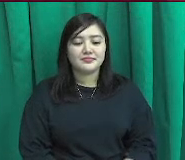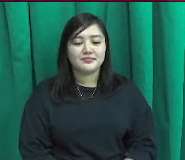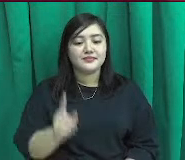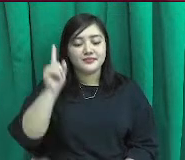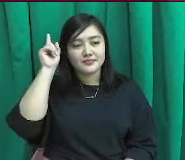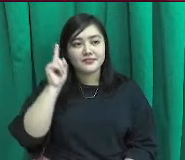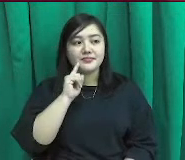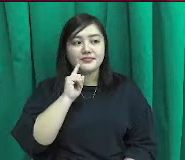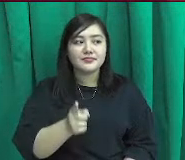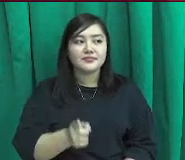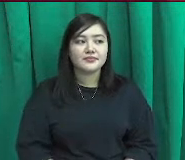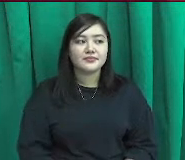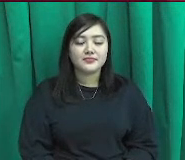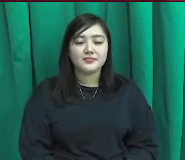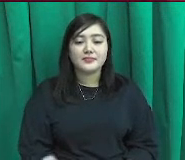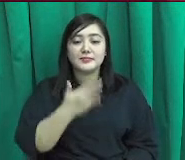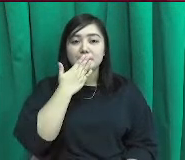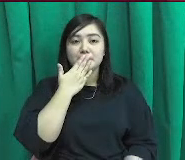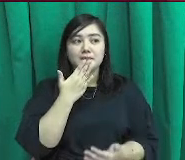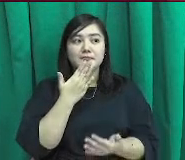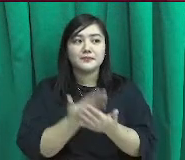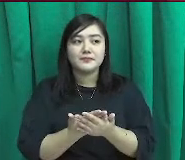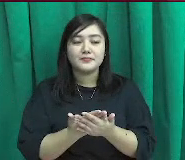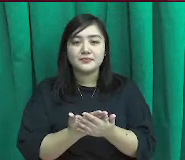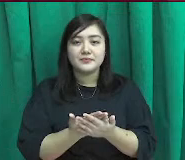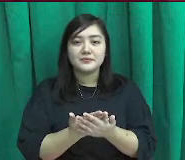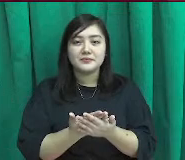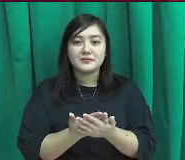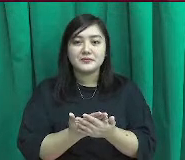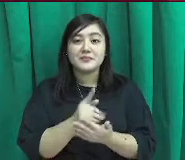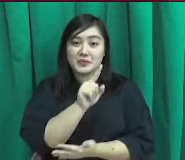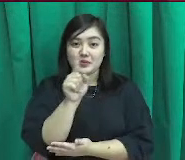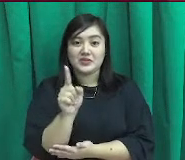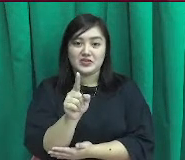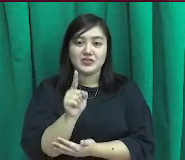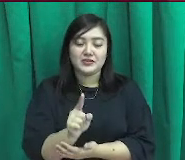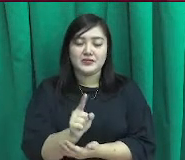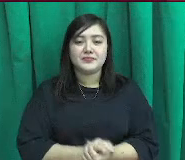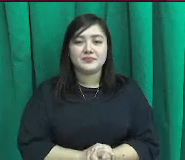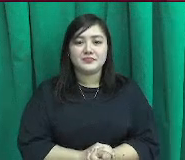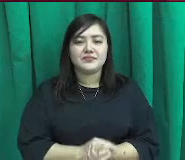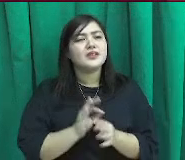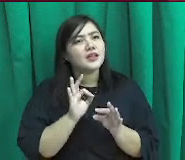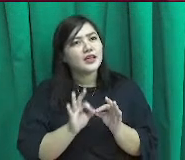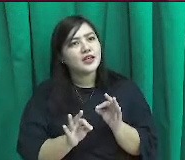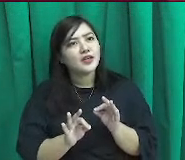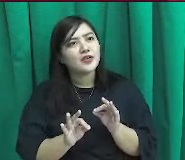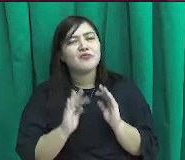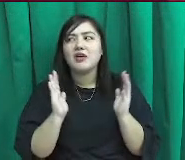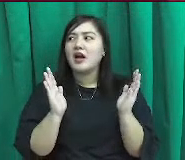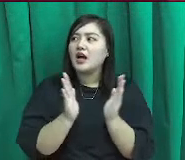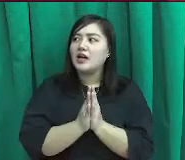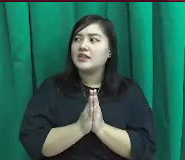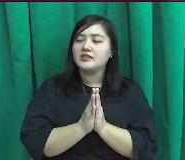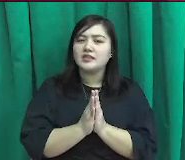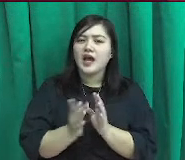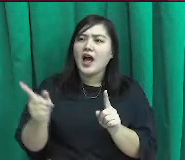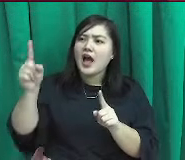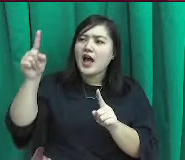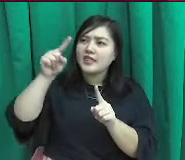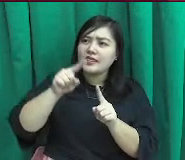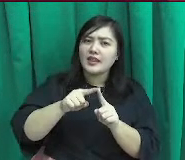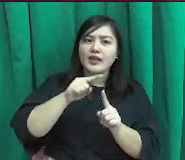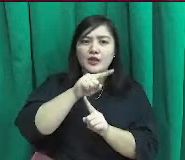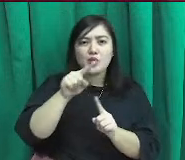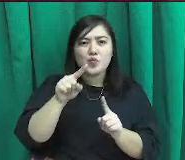Yeah, maganda po yung tanong na ito ni Sir Dennis. Okay? Kung ang tanong po ay kung hanggang saan, hanggang kailan, ang how long